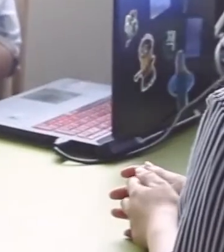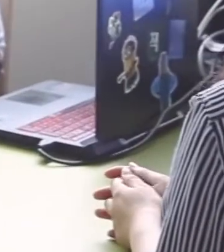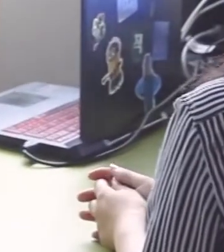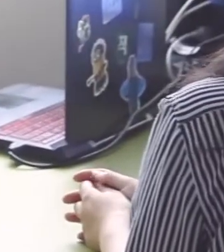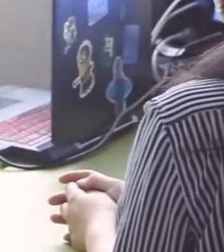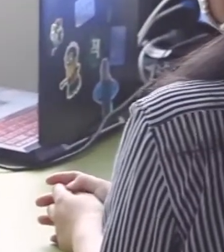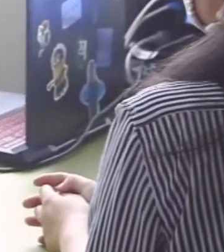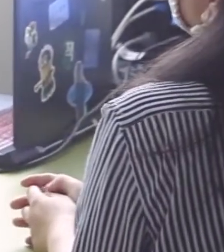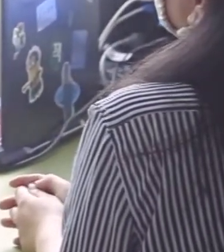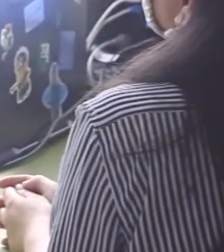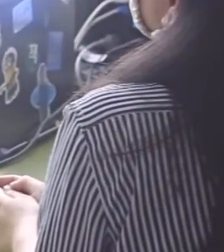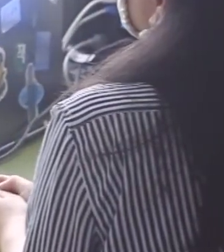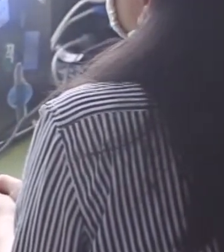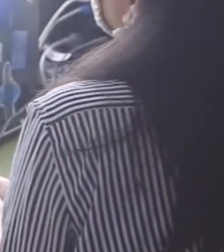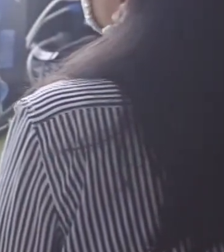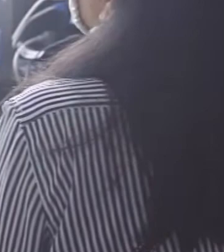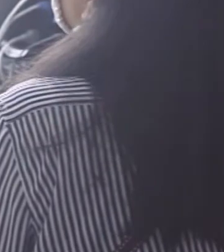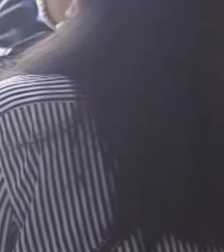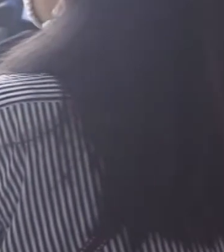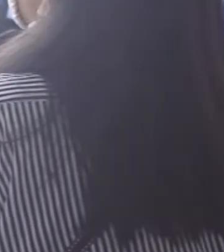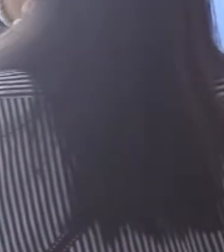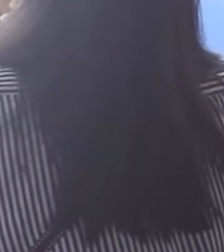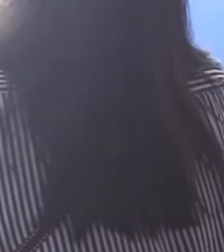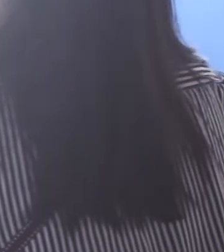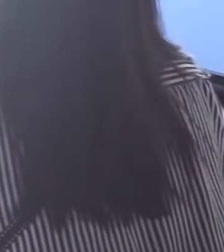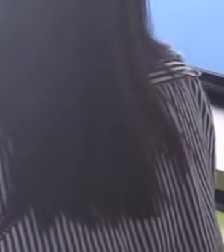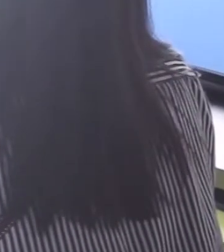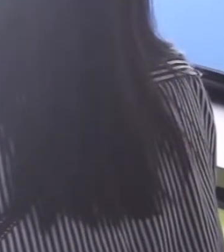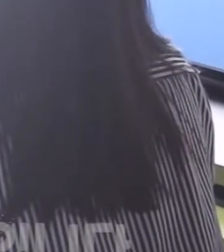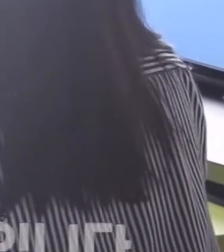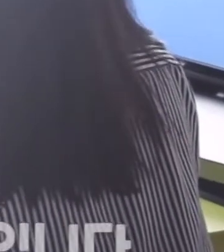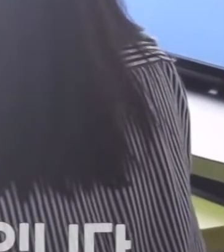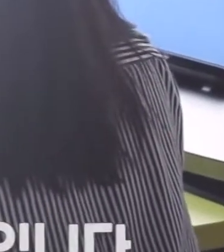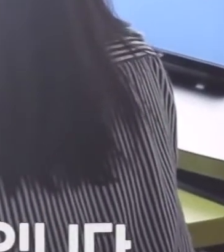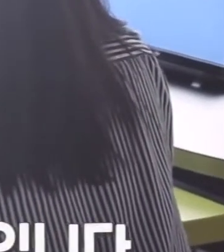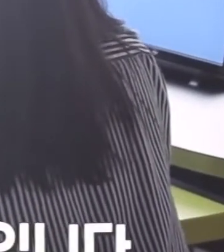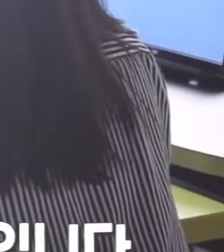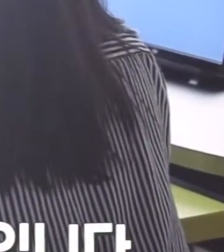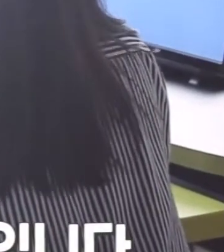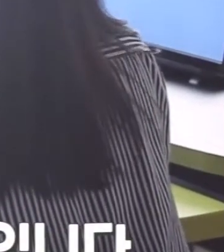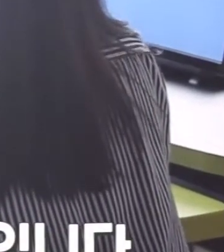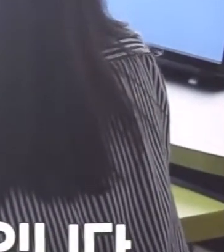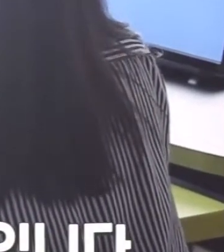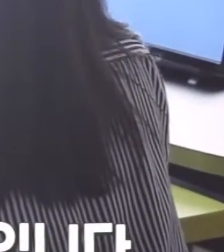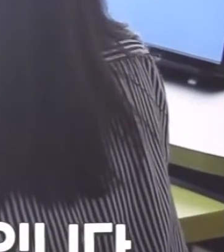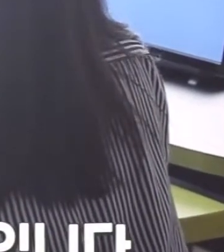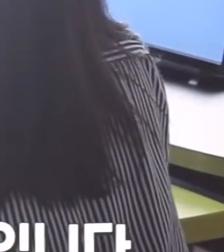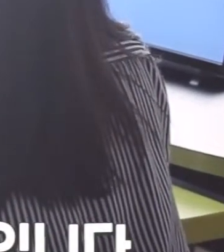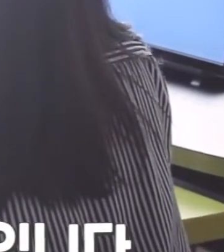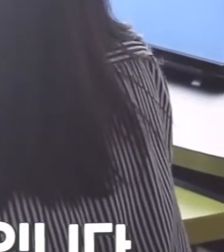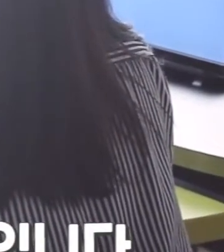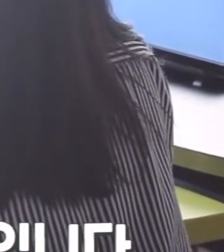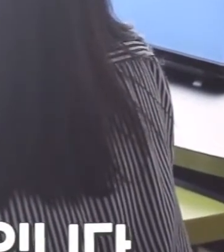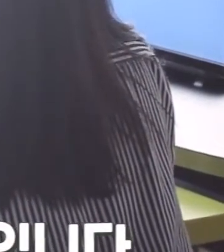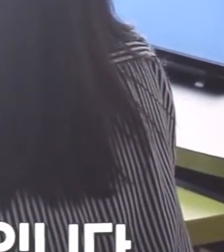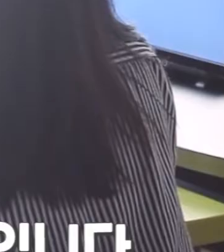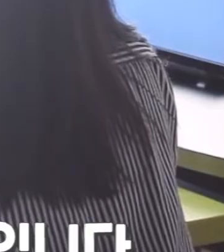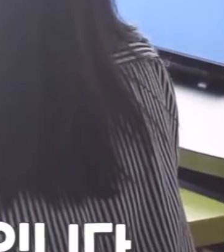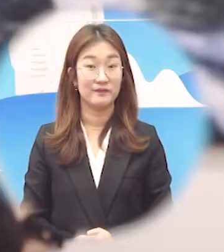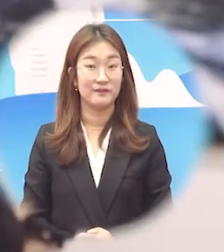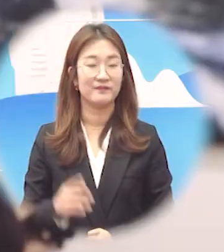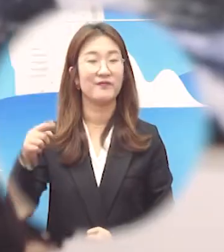학부 어떻게 해야 할 선생님 처리해 놓은 제품입니다 어쨌든 정말